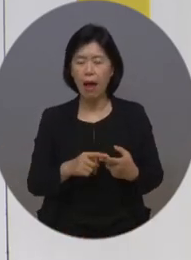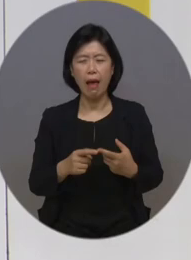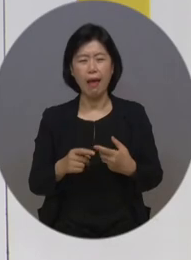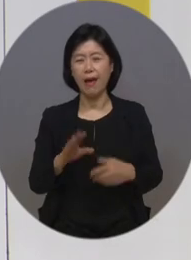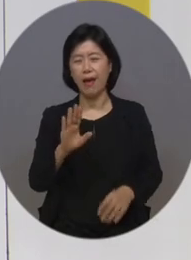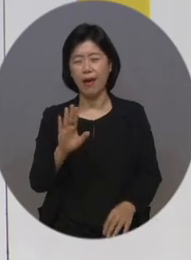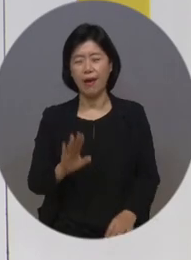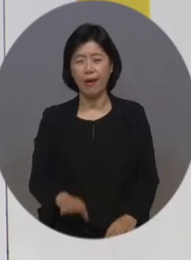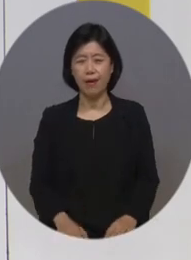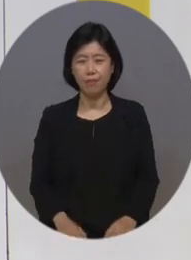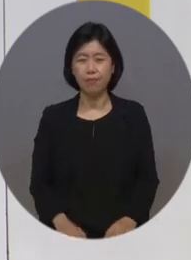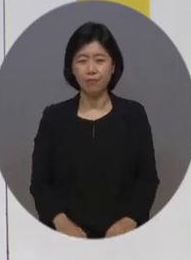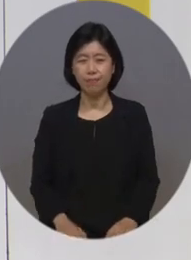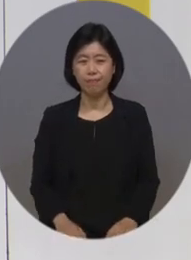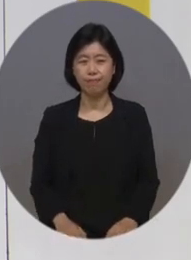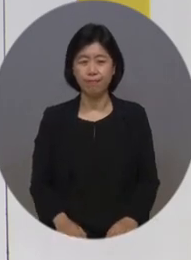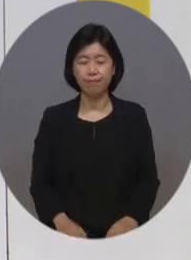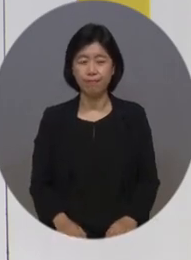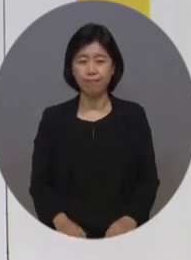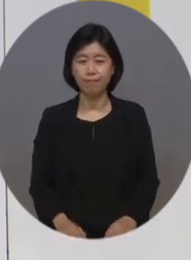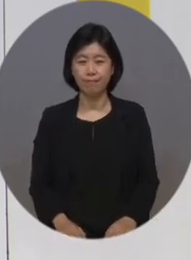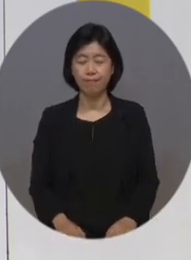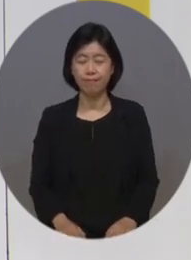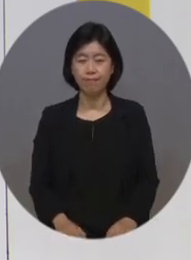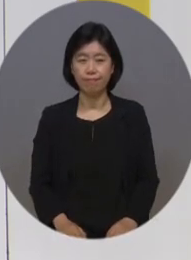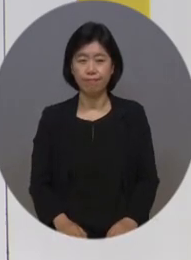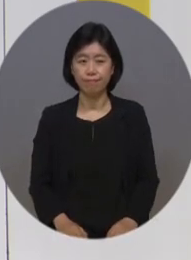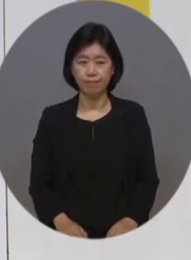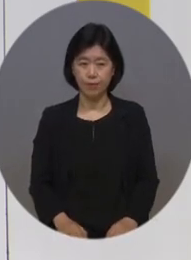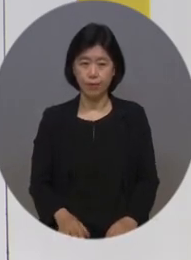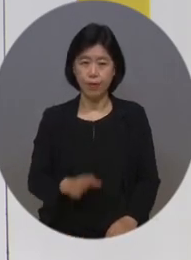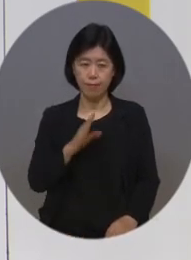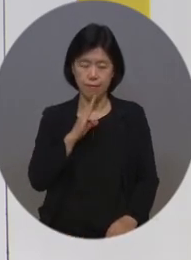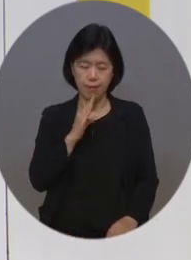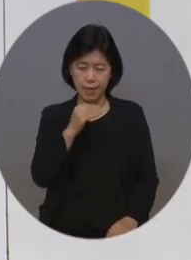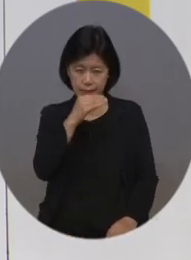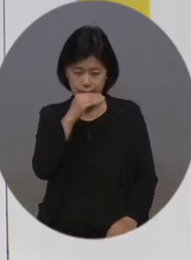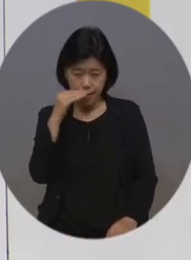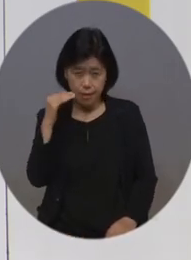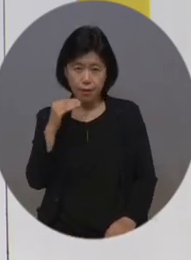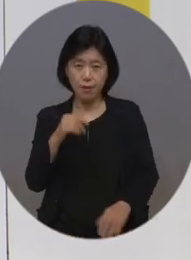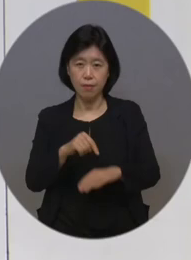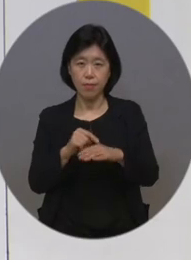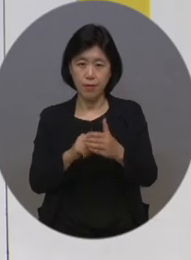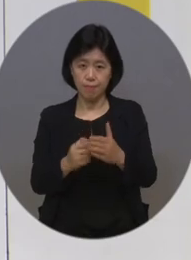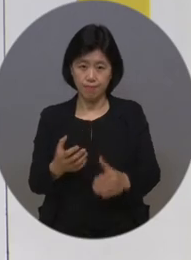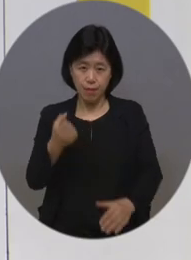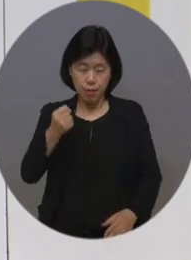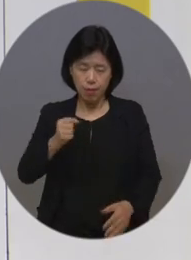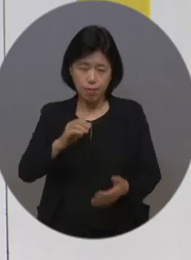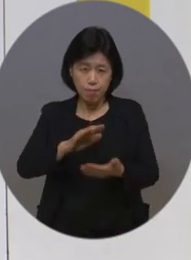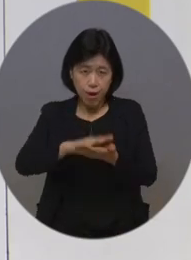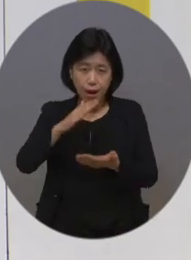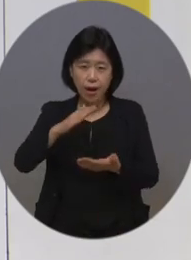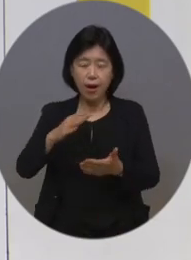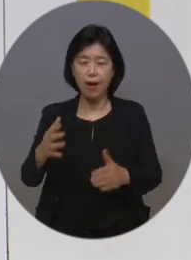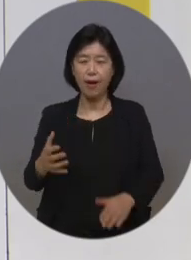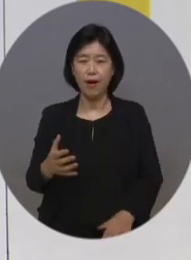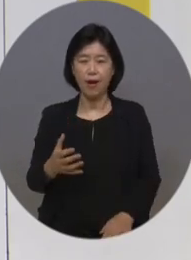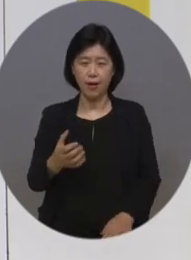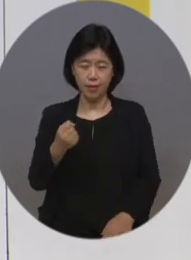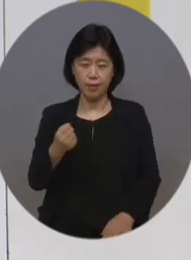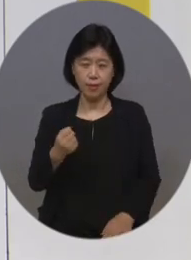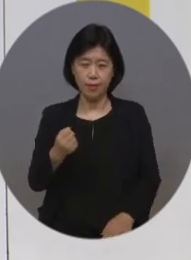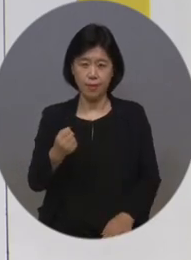안 되는 거기 때문에 그런 면에서는 저는 그런 진정성과 그 온 열정을 다 바칠 생각이기 때문에